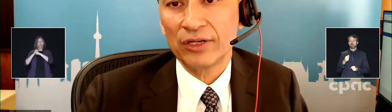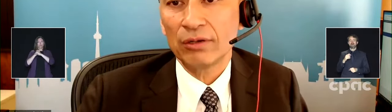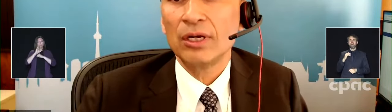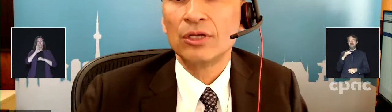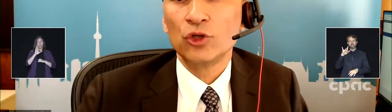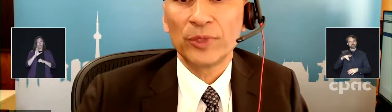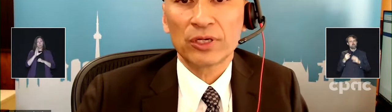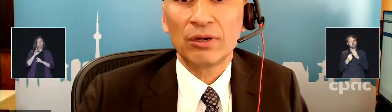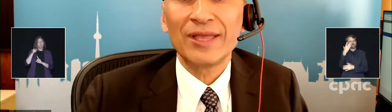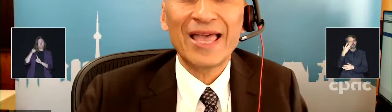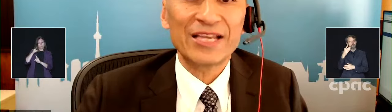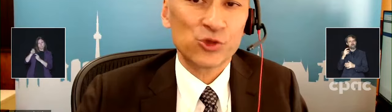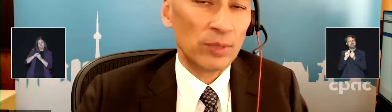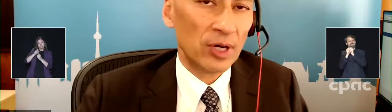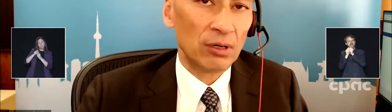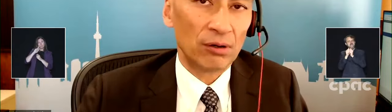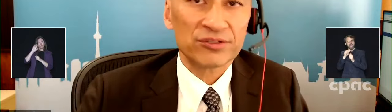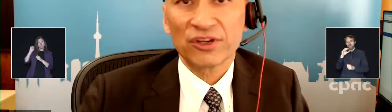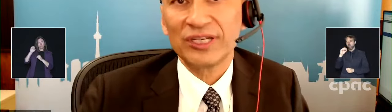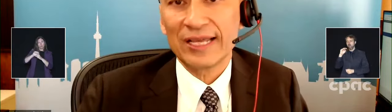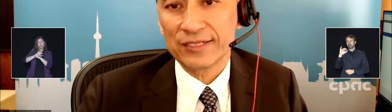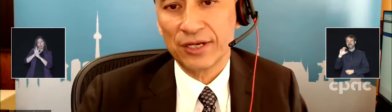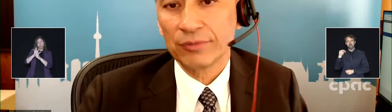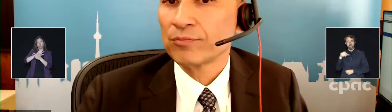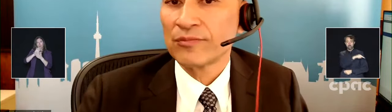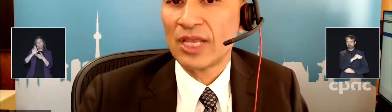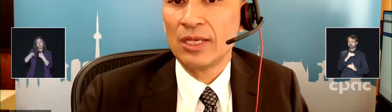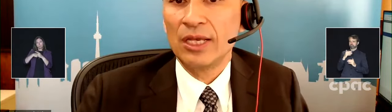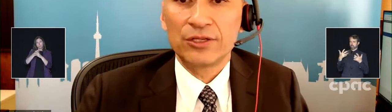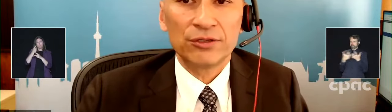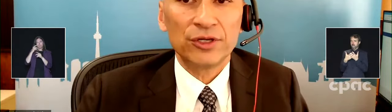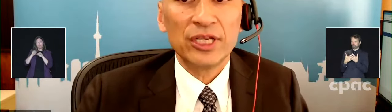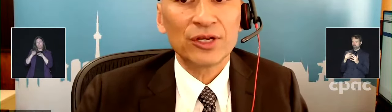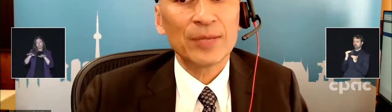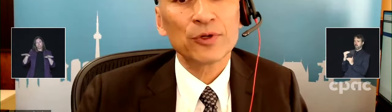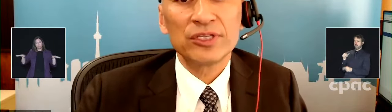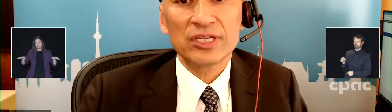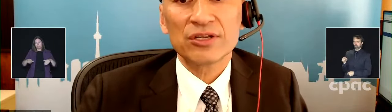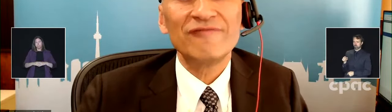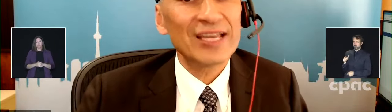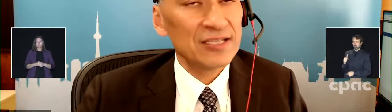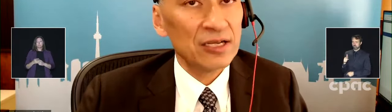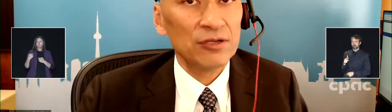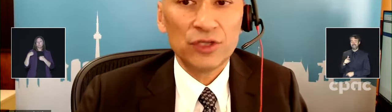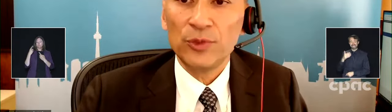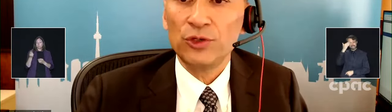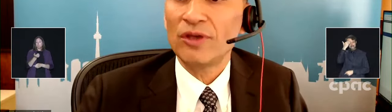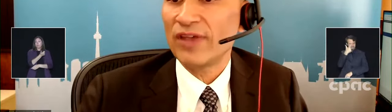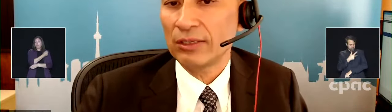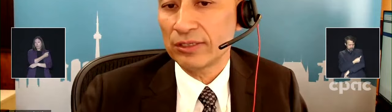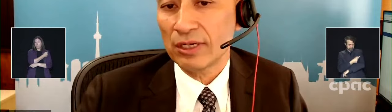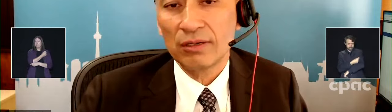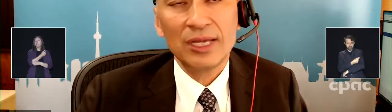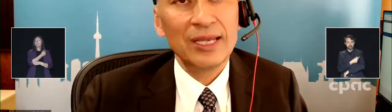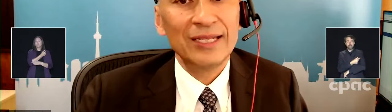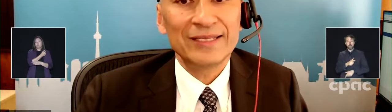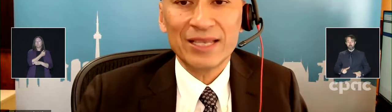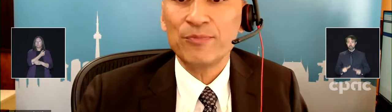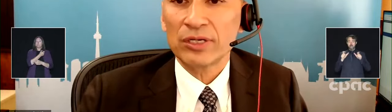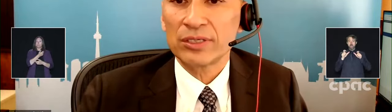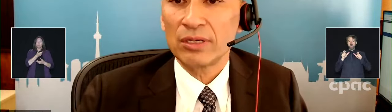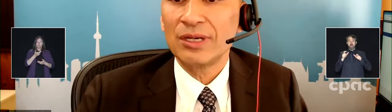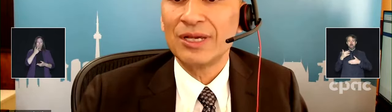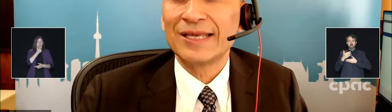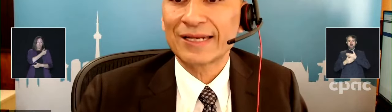d'Omicron actuellement en circulation. Étant donné que la protection vaccinale diminue avec le temps, il est important